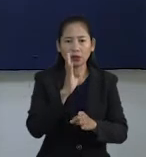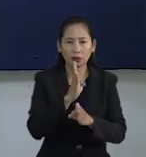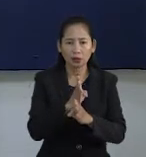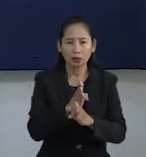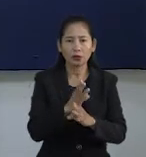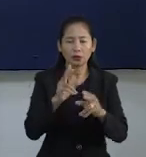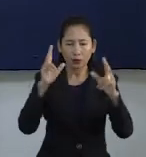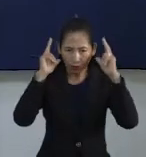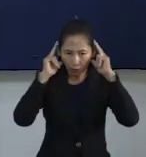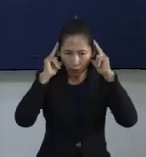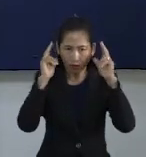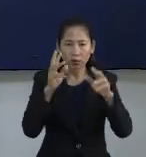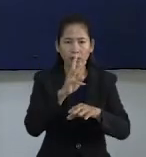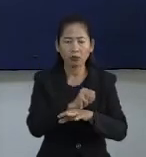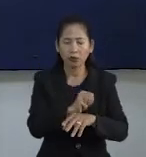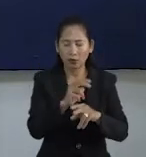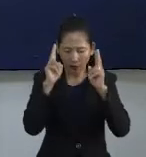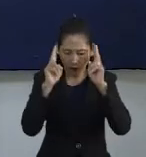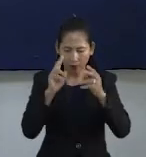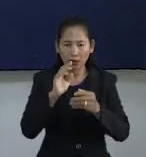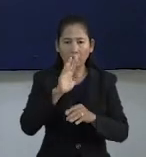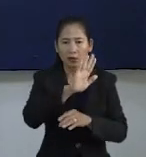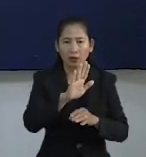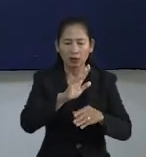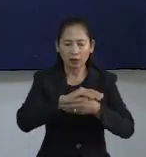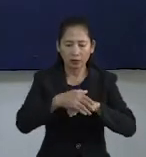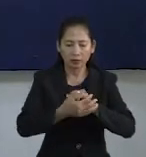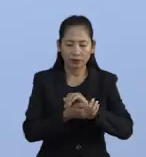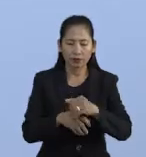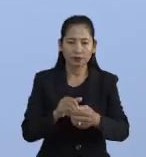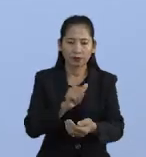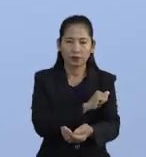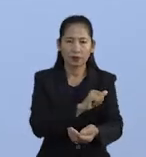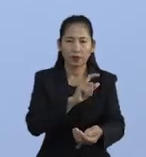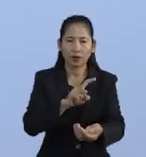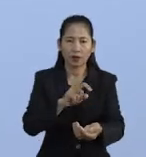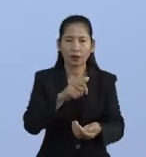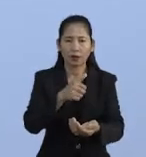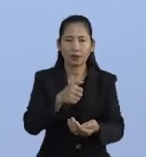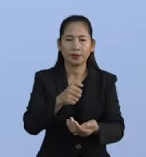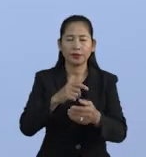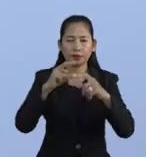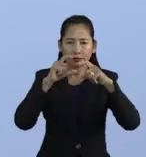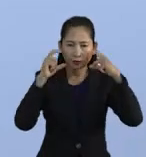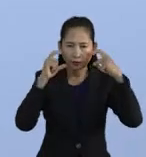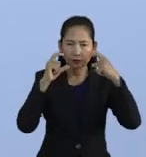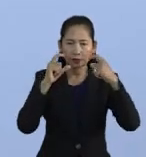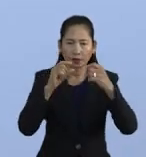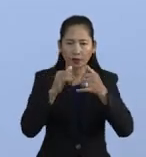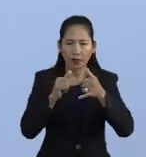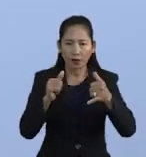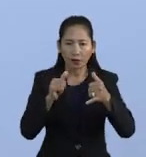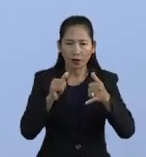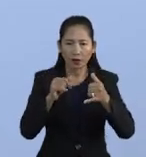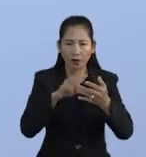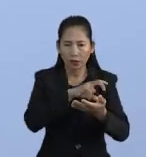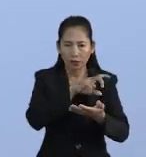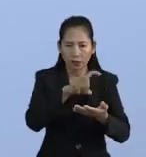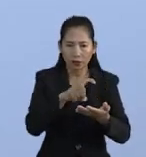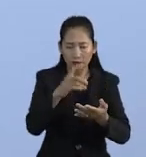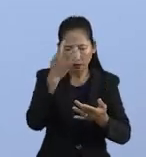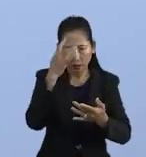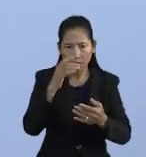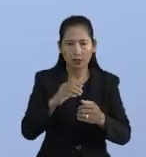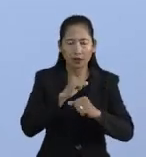xem xếng như con á hay còn có play nhá liên đây chỉ môi nó giật bú chỉ môi nó có chỉ môi nó chè vẽ mắt đam bay đã xá chủ